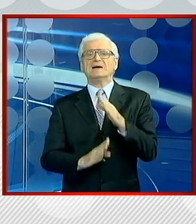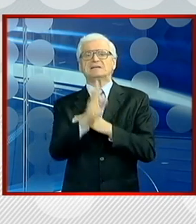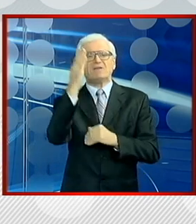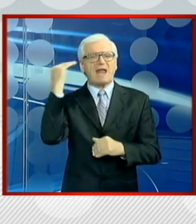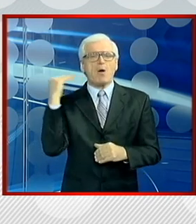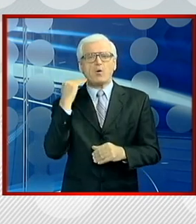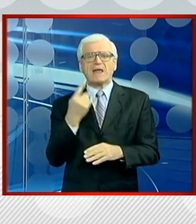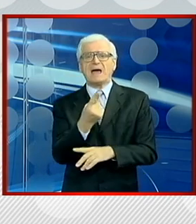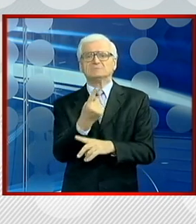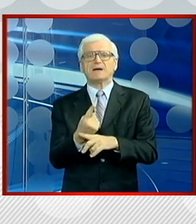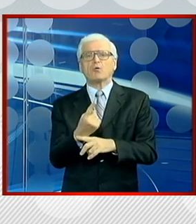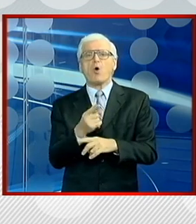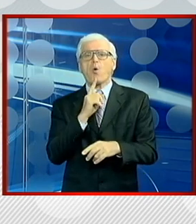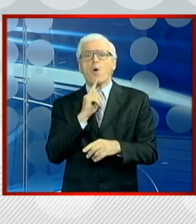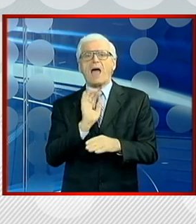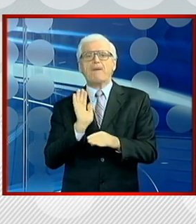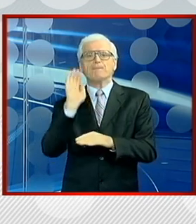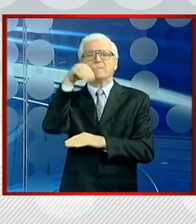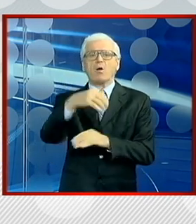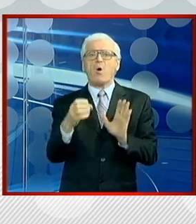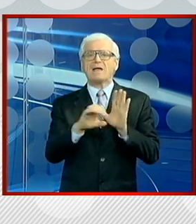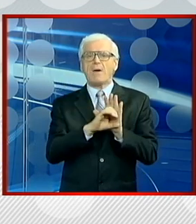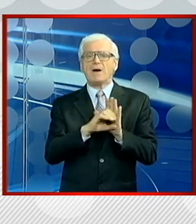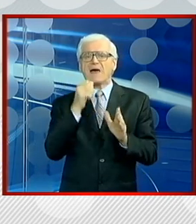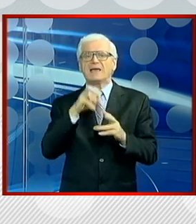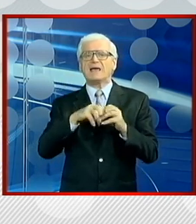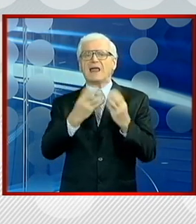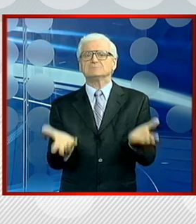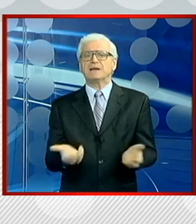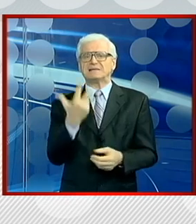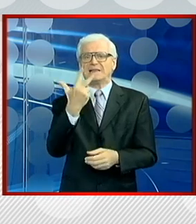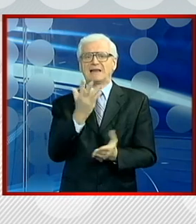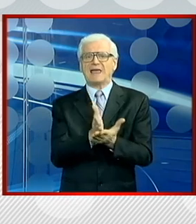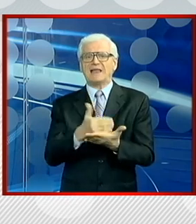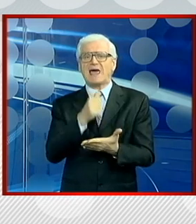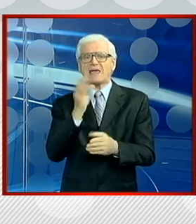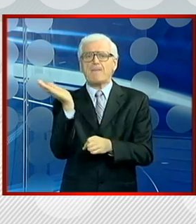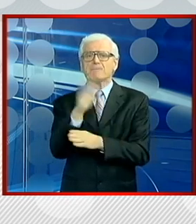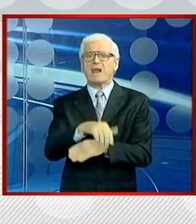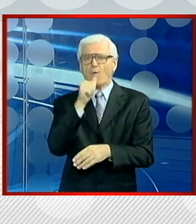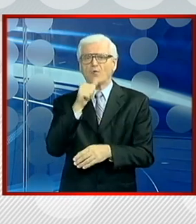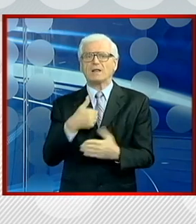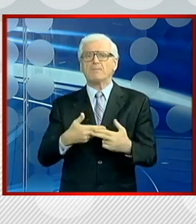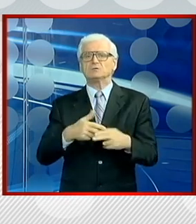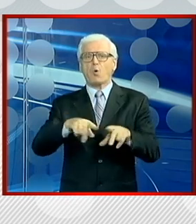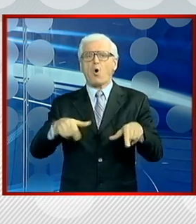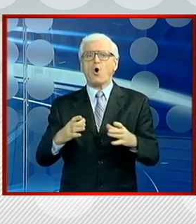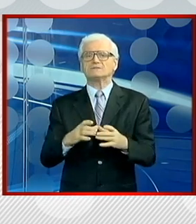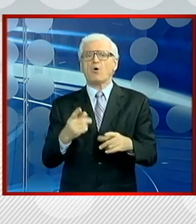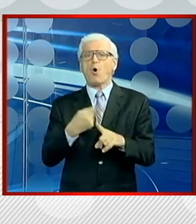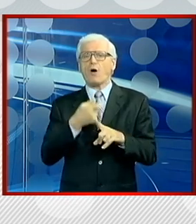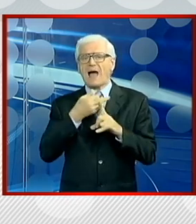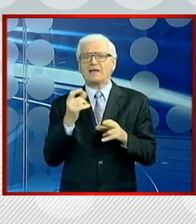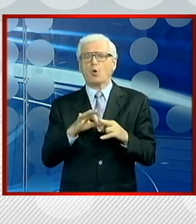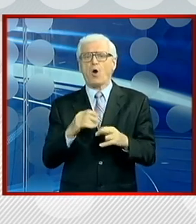Severna Koreja ispalila je raketu koja je preletala Japan, raspala se na 3 dela i pala u vode kod ostrva Hokaido.